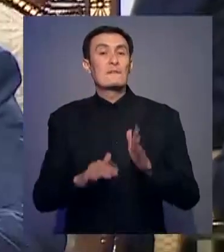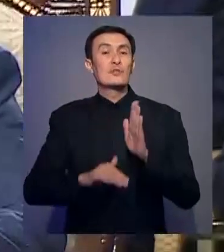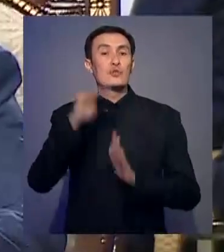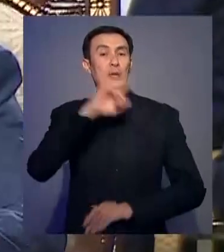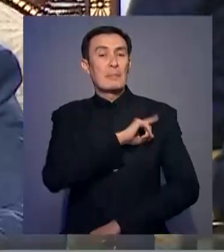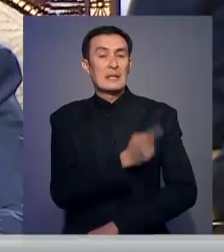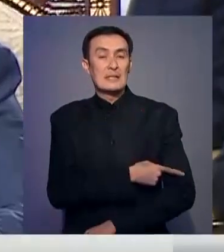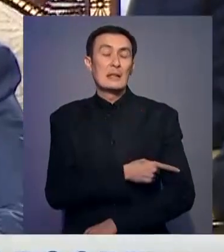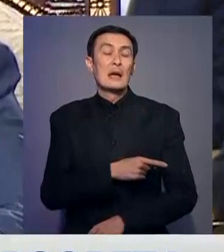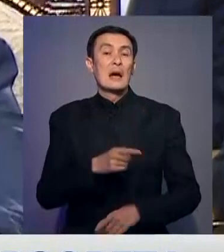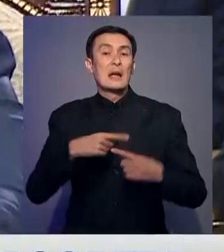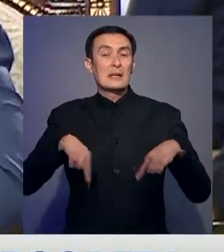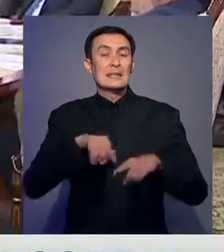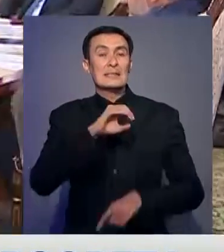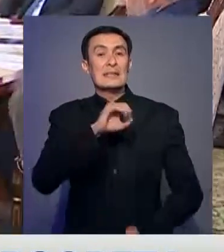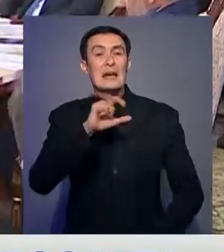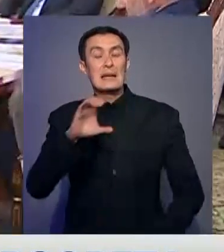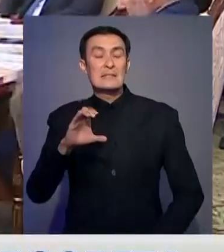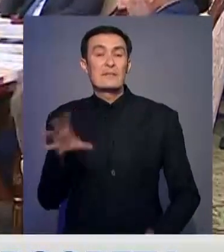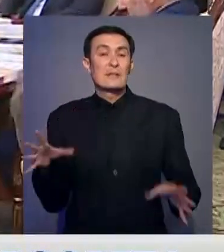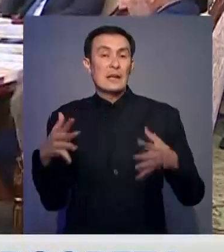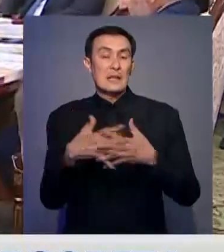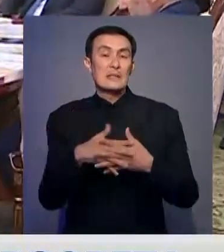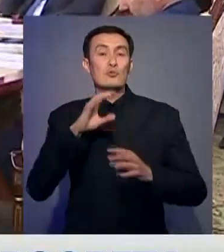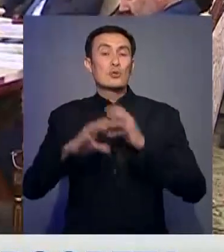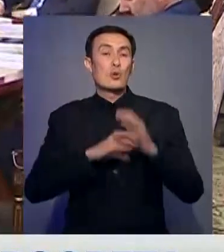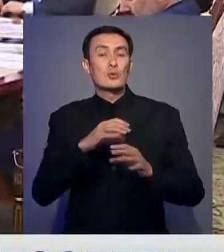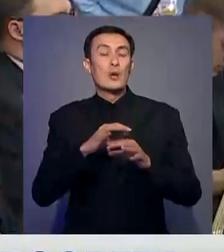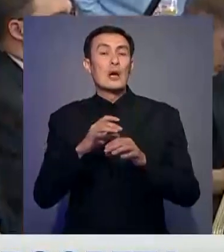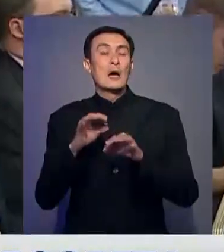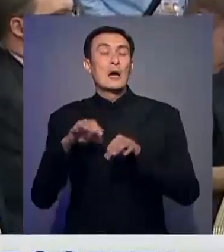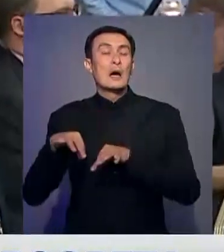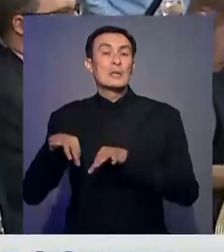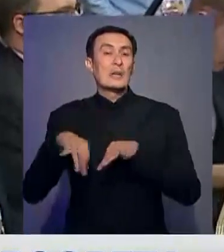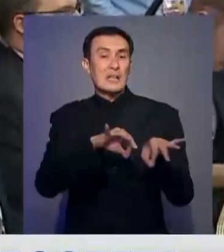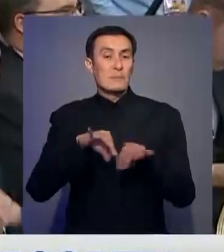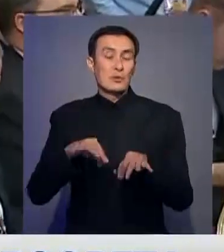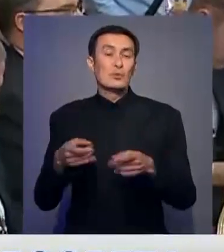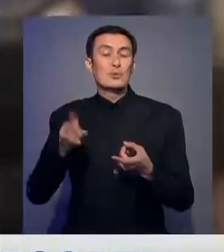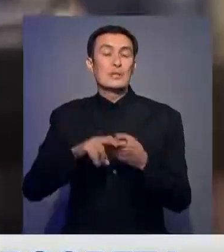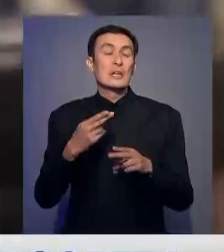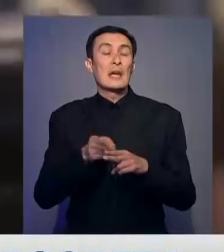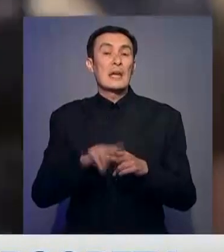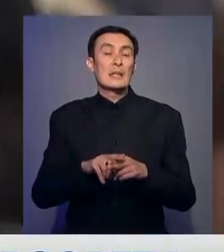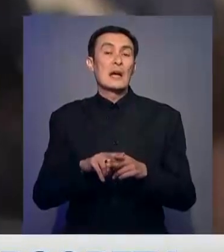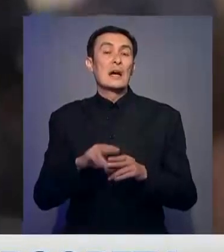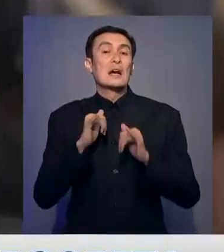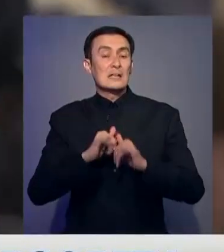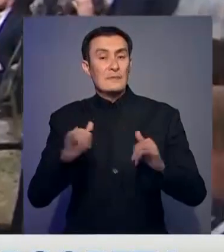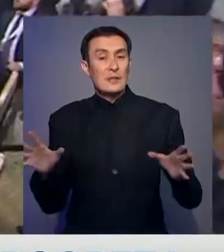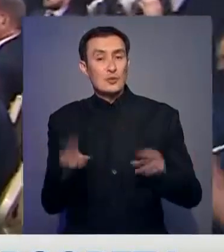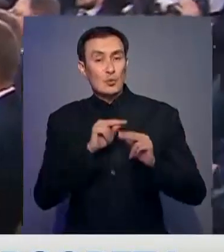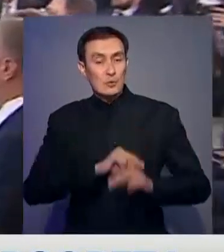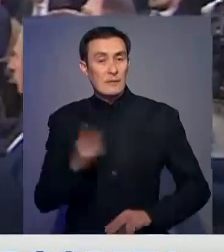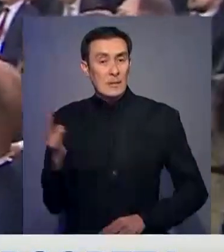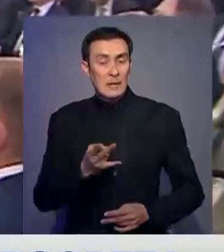высокий потенциал ЕАЭС по интеграции в международную транспортную сеть и подчеркнул, что прежде всего развивать